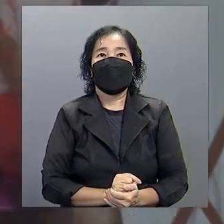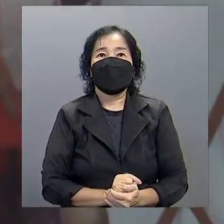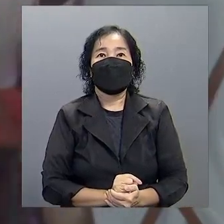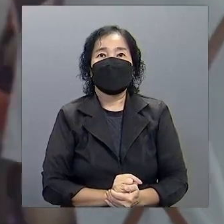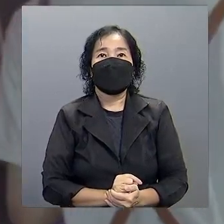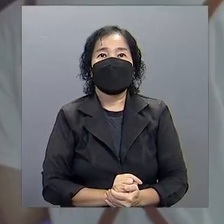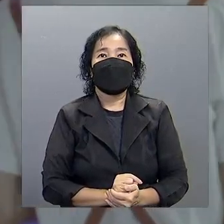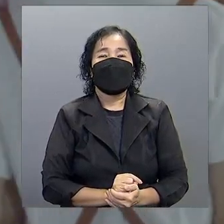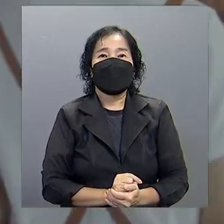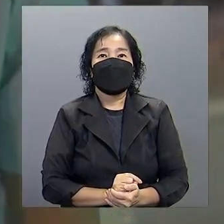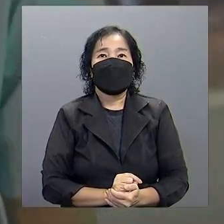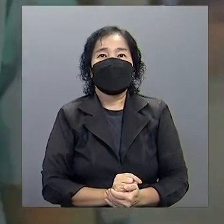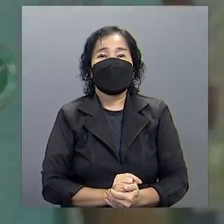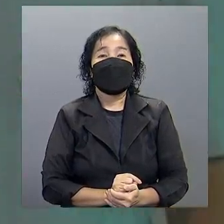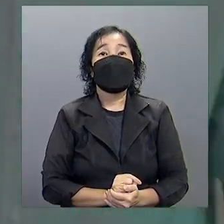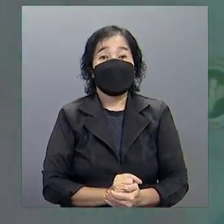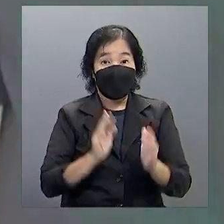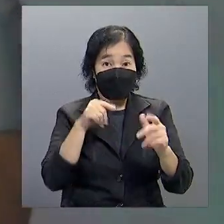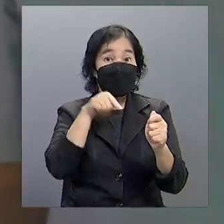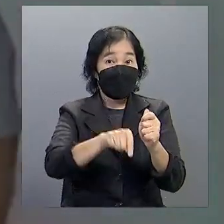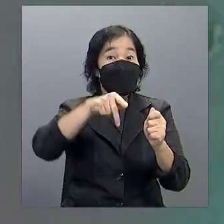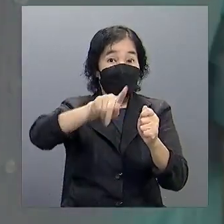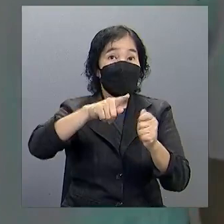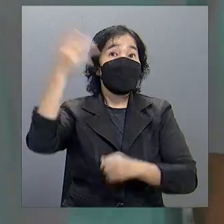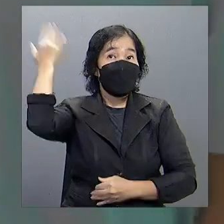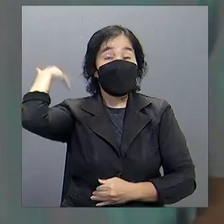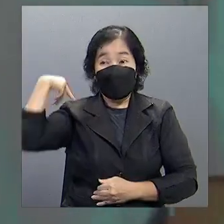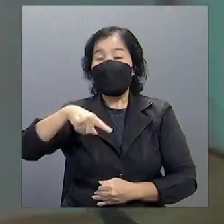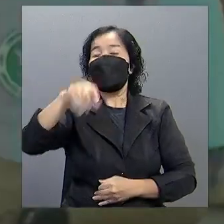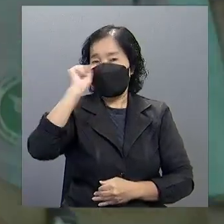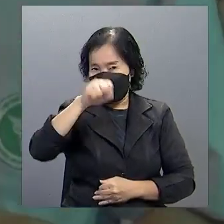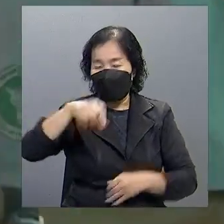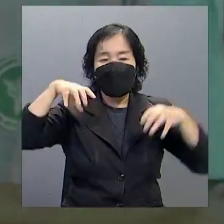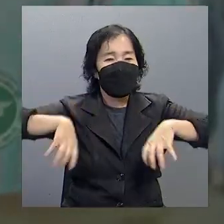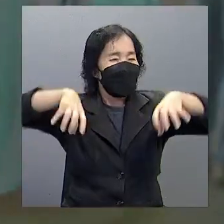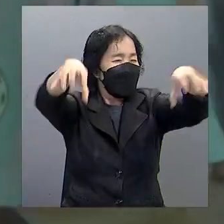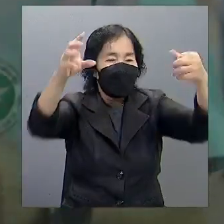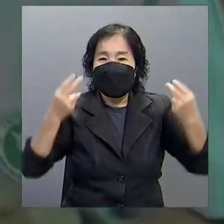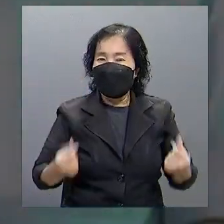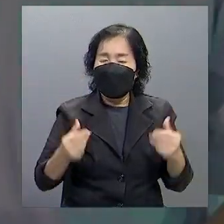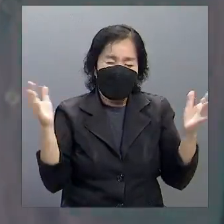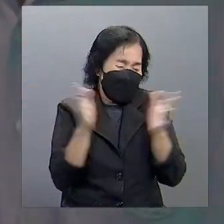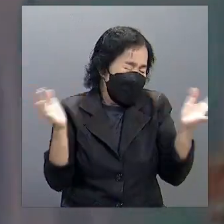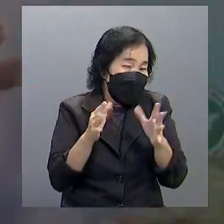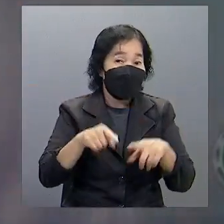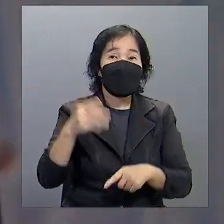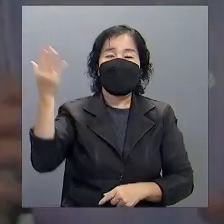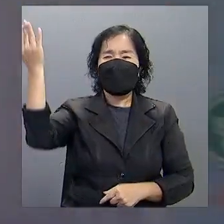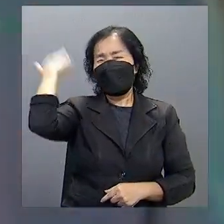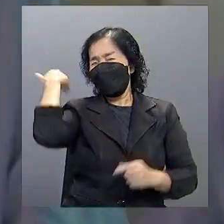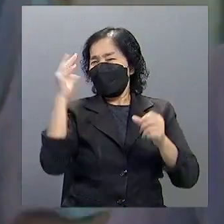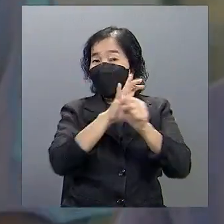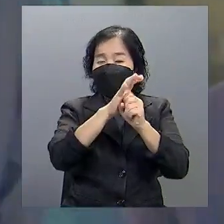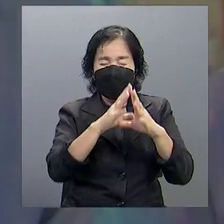เมื่อก่อนนี้ป่าตองคนจะเยอะกว่านี้ไหมคร ับ ครับเยอะกว่าอันนี้ก็